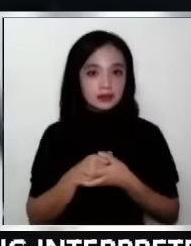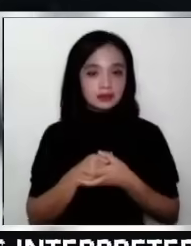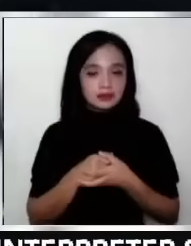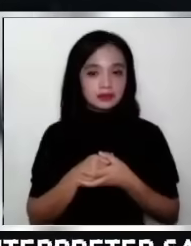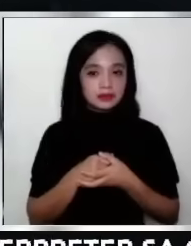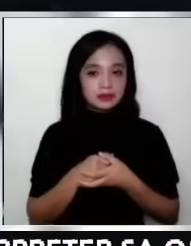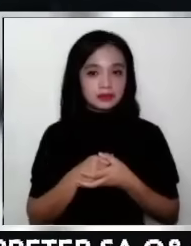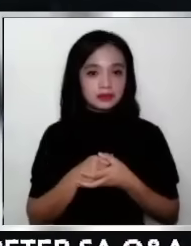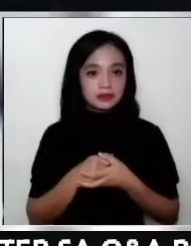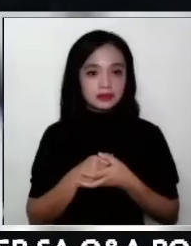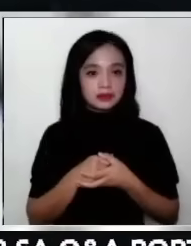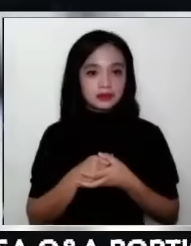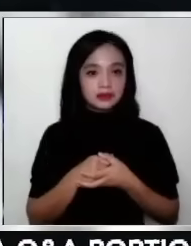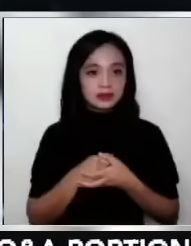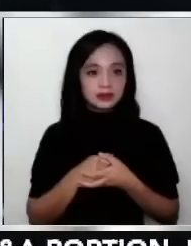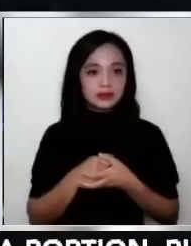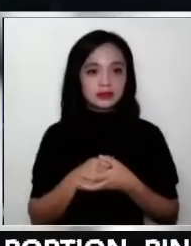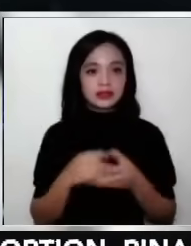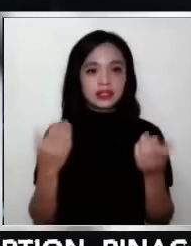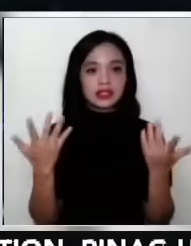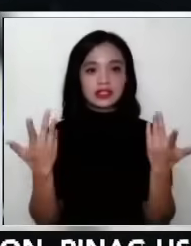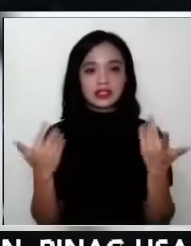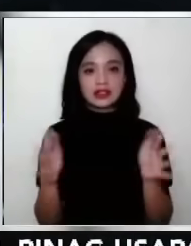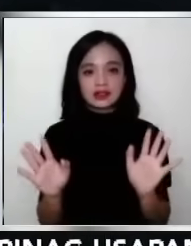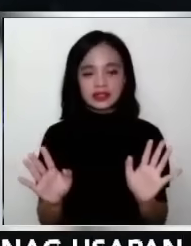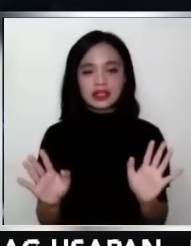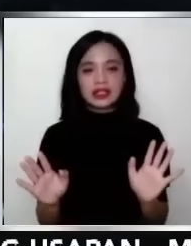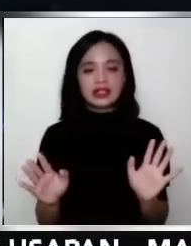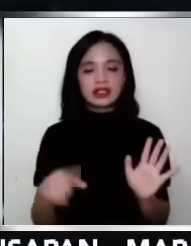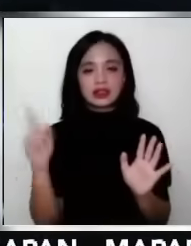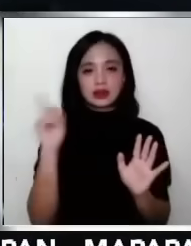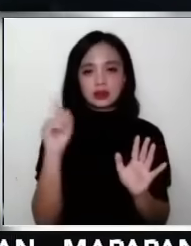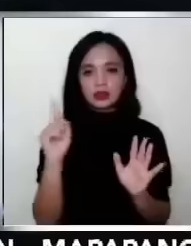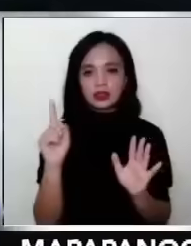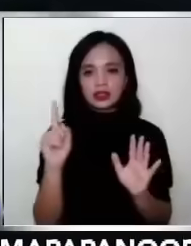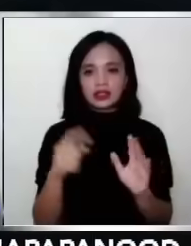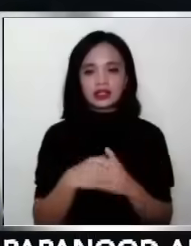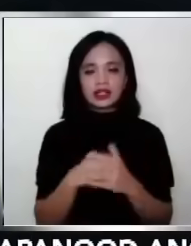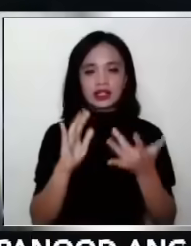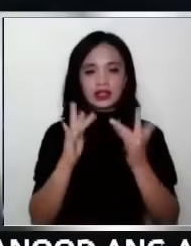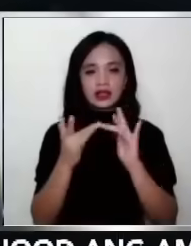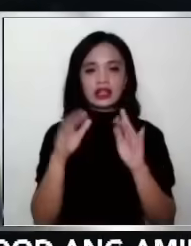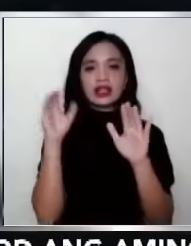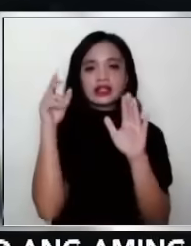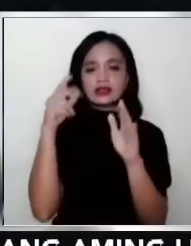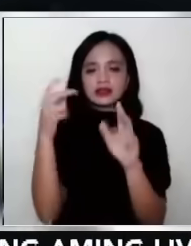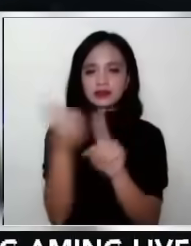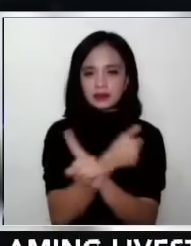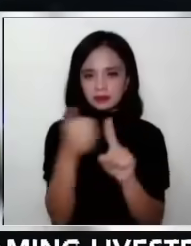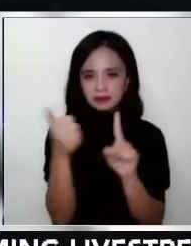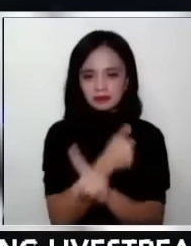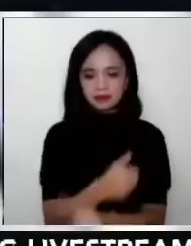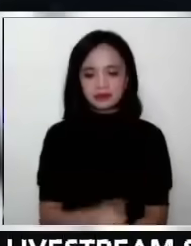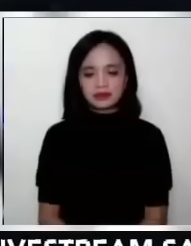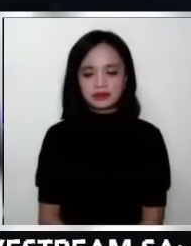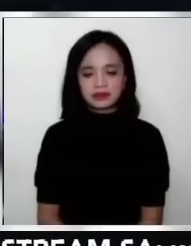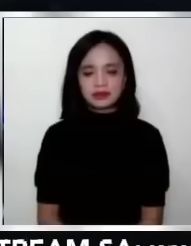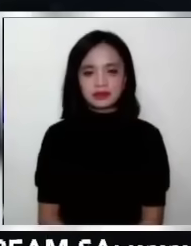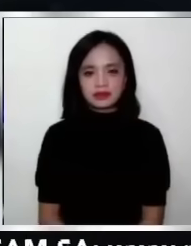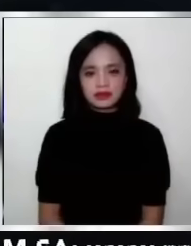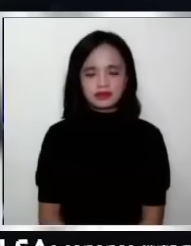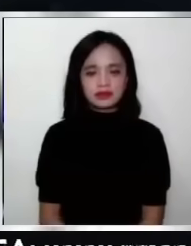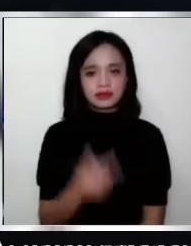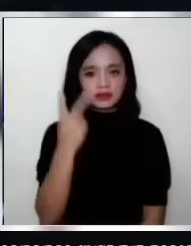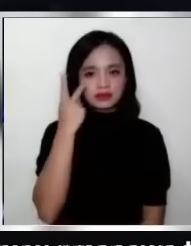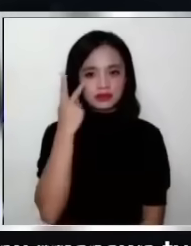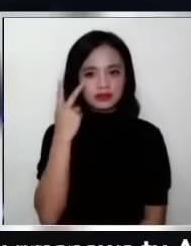at tapusin ang cyber violence. Join me in eradicating cyber